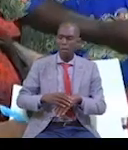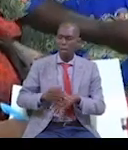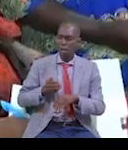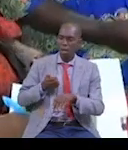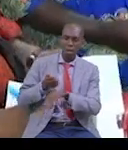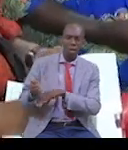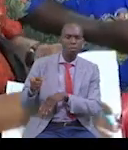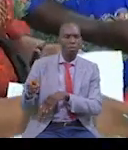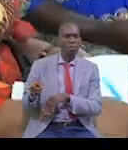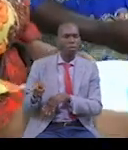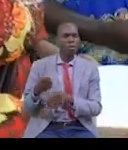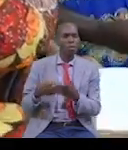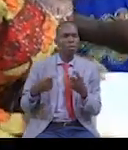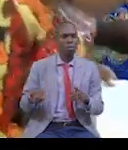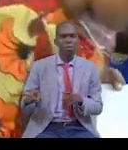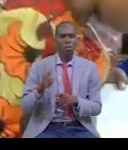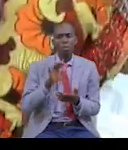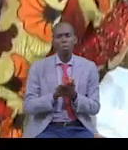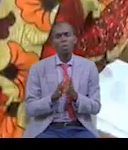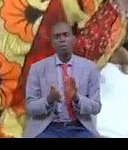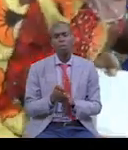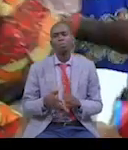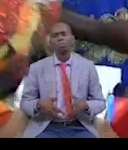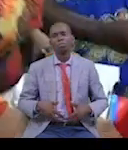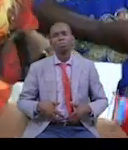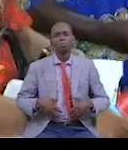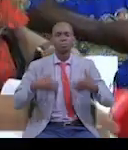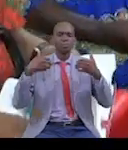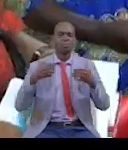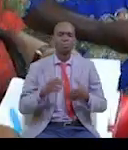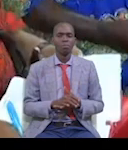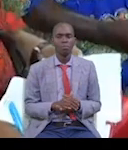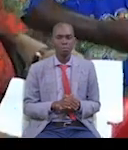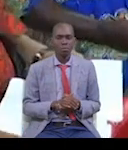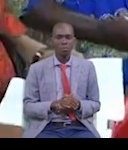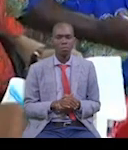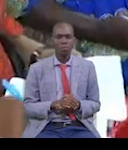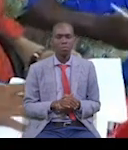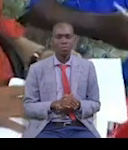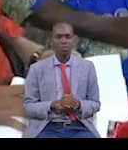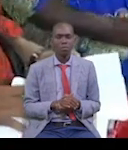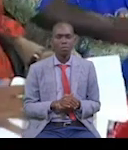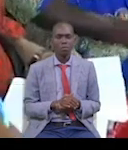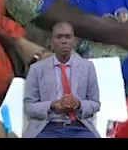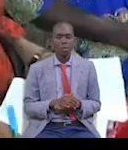అగౌరవపరిస్తే అగౌరవ పొందిన వారు మరలా మిమ్మల్ని కోప్పడి అగౌరవపరుస్తారు.